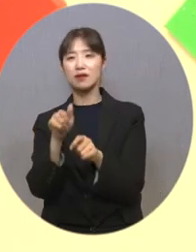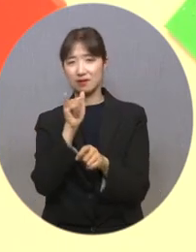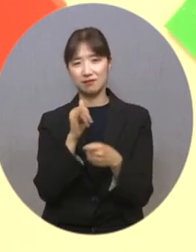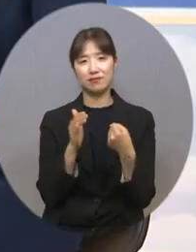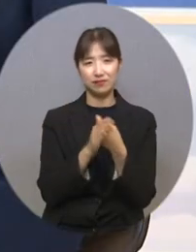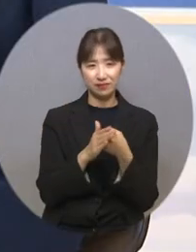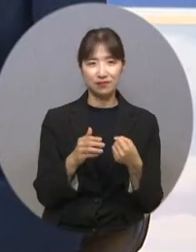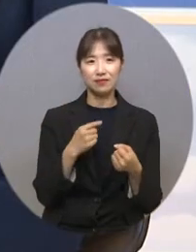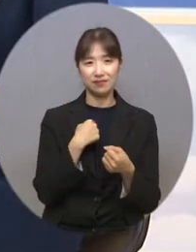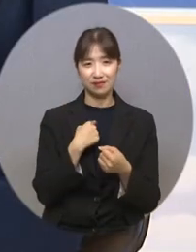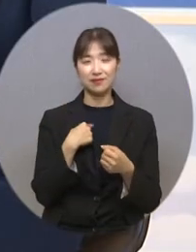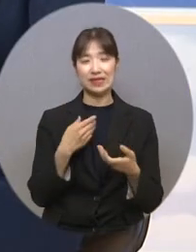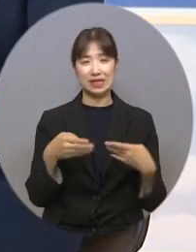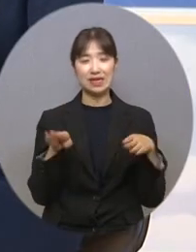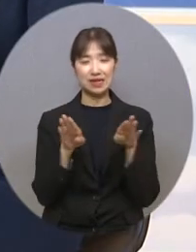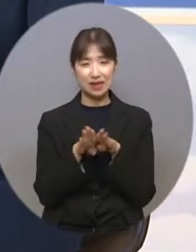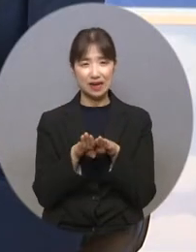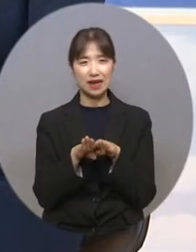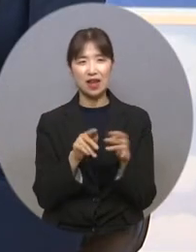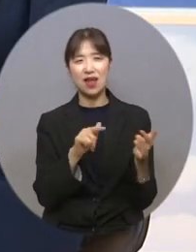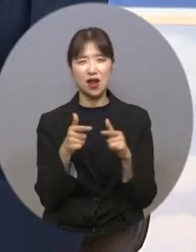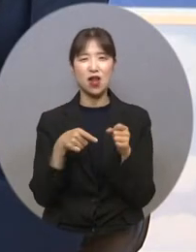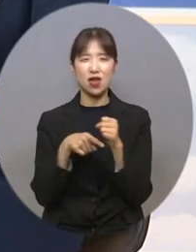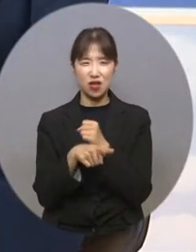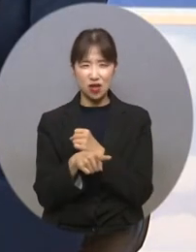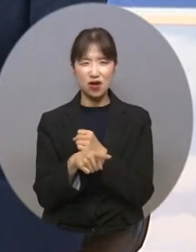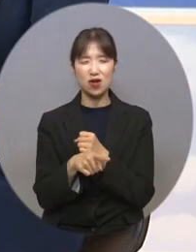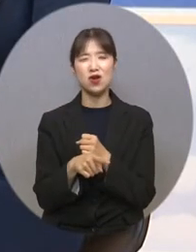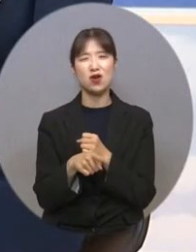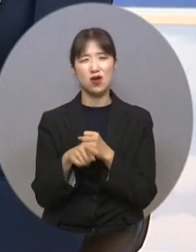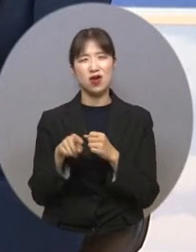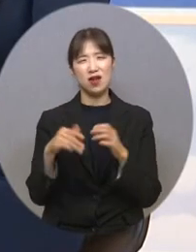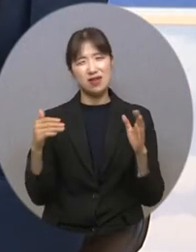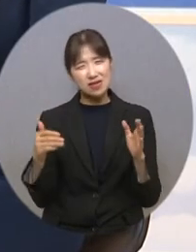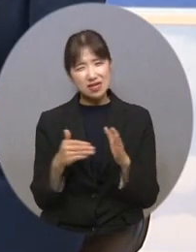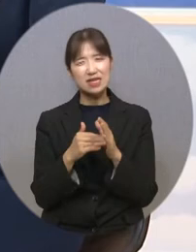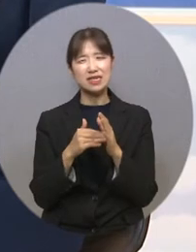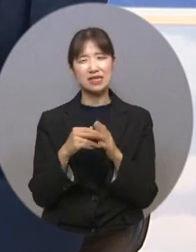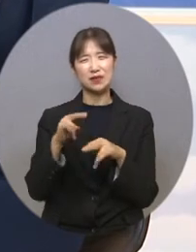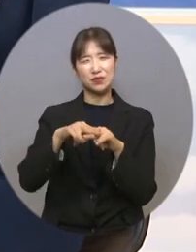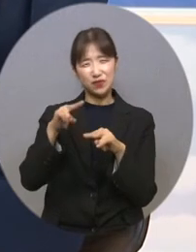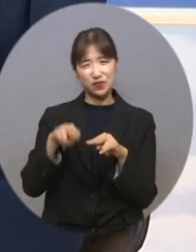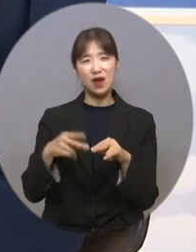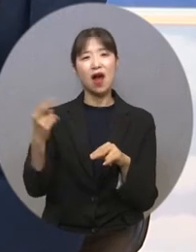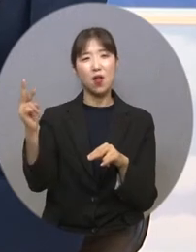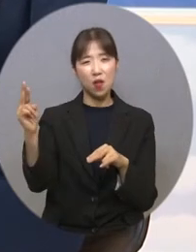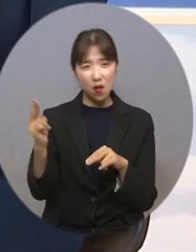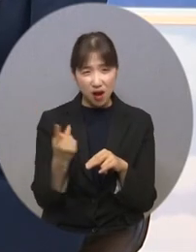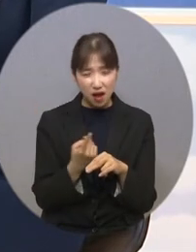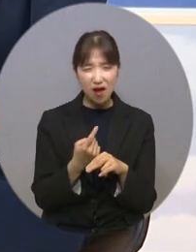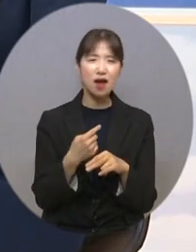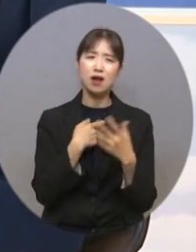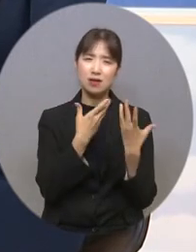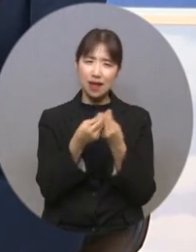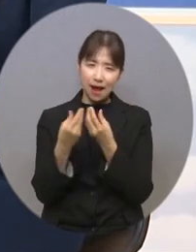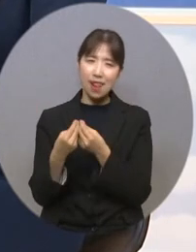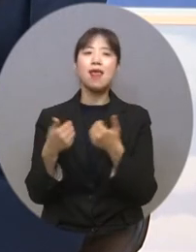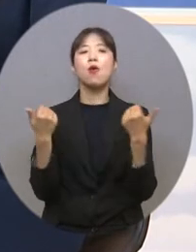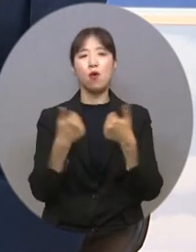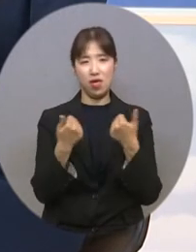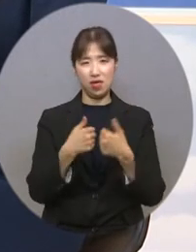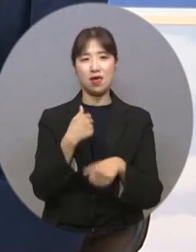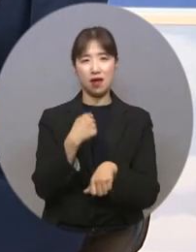꿈을 키우는 세상은 이제 여러 가지 이유로 서비스 어떤 종결 신청이 이렇게 들어오면은 저희가 사례 회의를